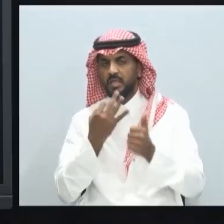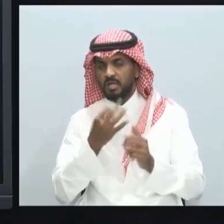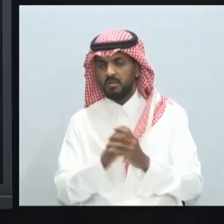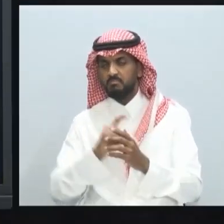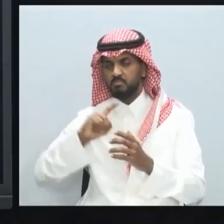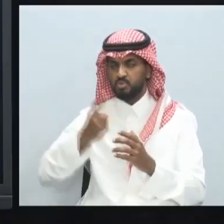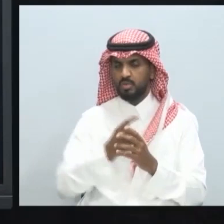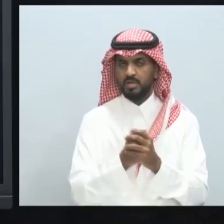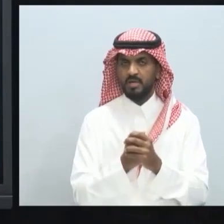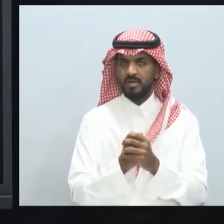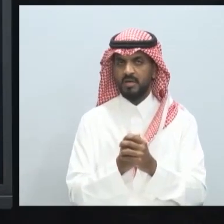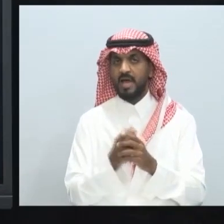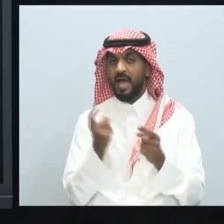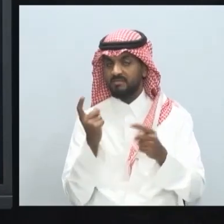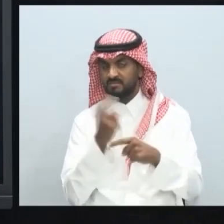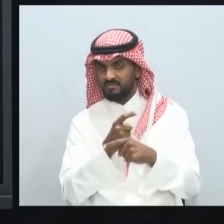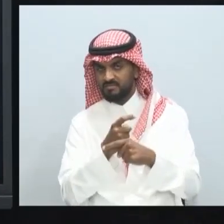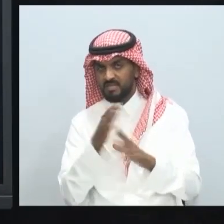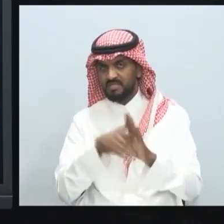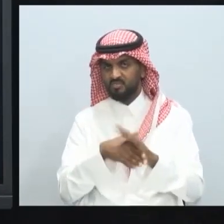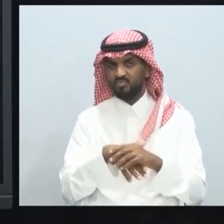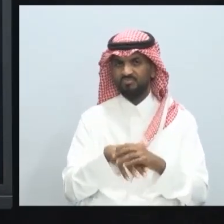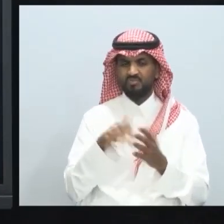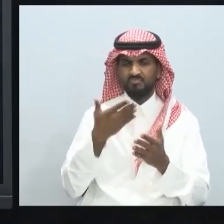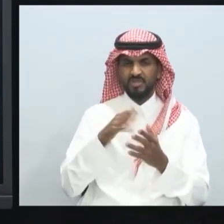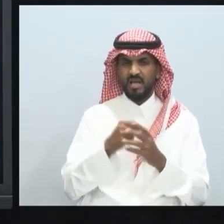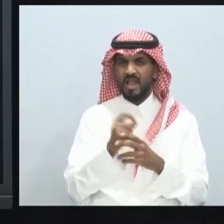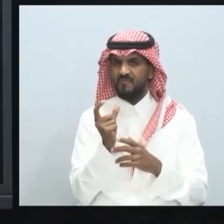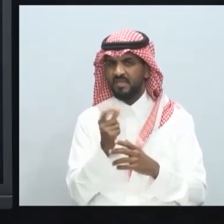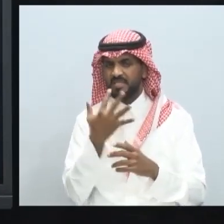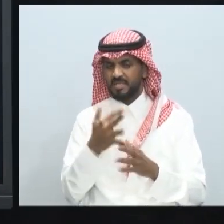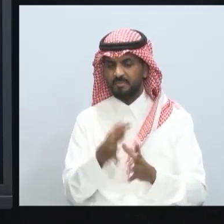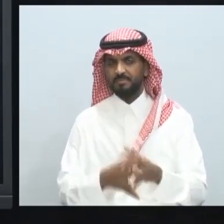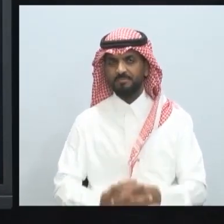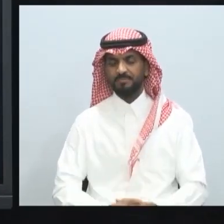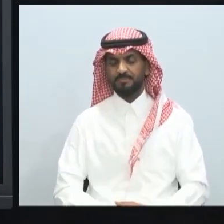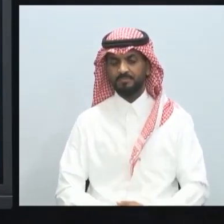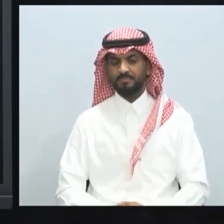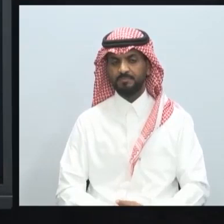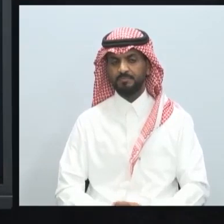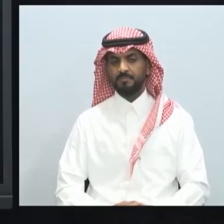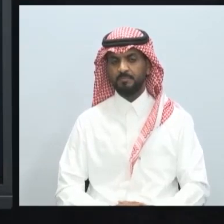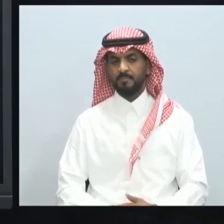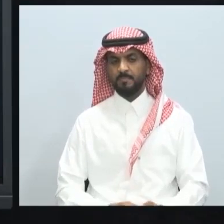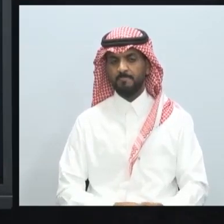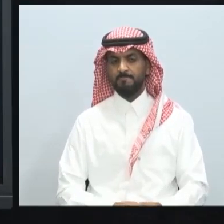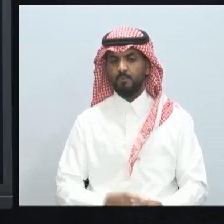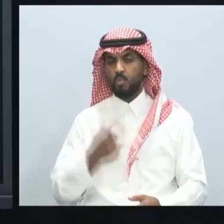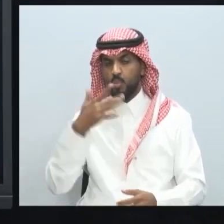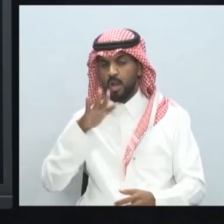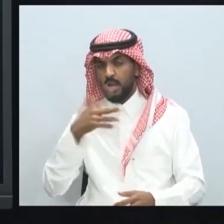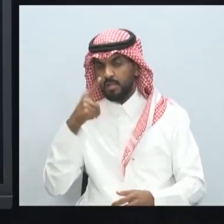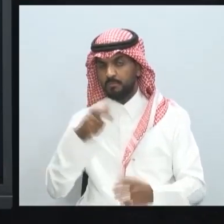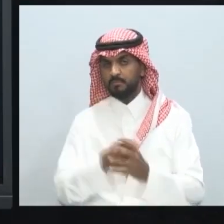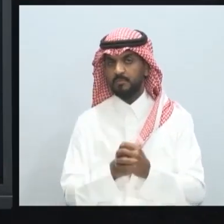بسرعه بعكس النص اللي يكون فيه شي من الغمو والفا ايضا فيها شي من الصعوبه والغرابه هذا الذي يختلف